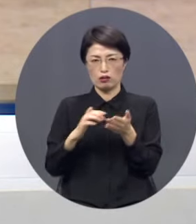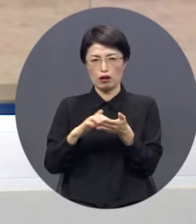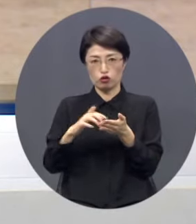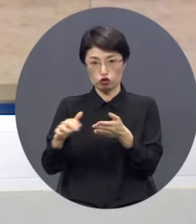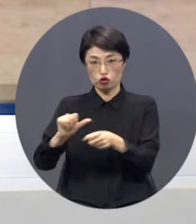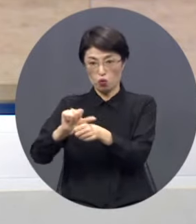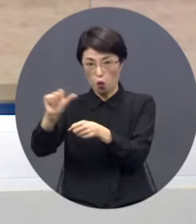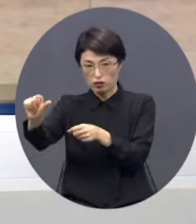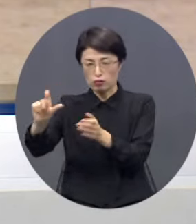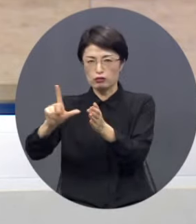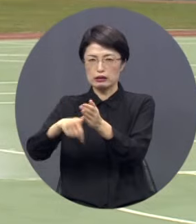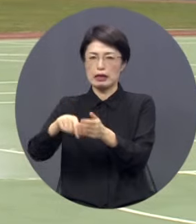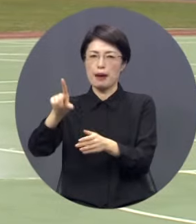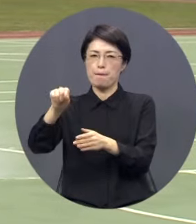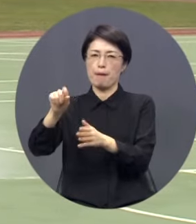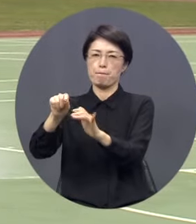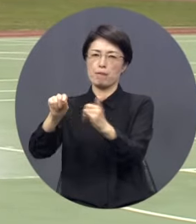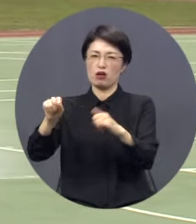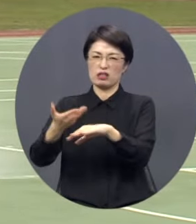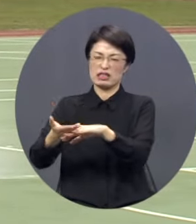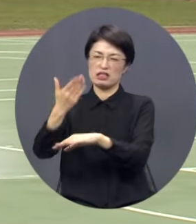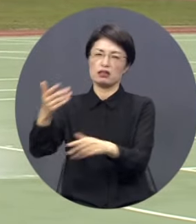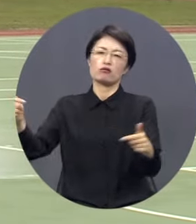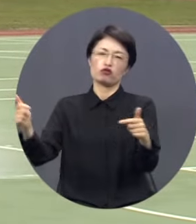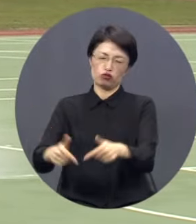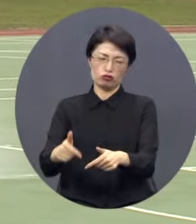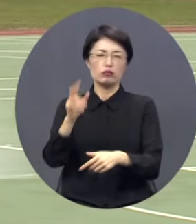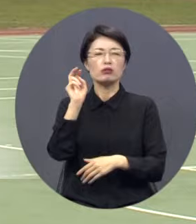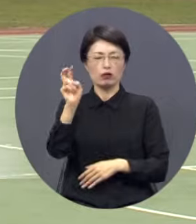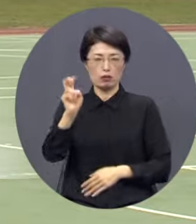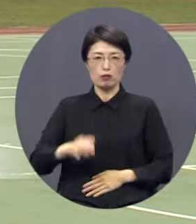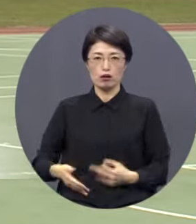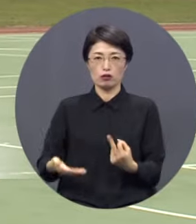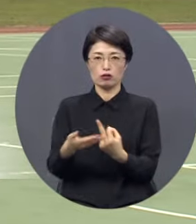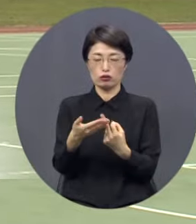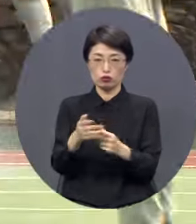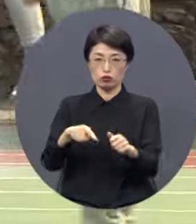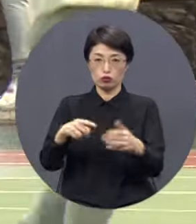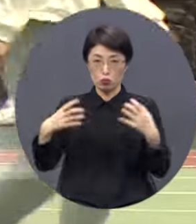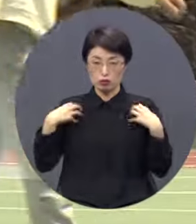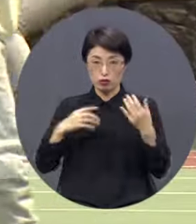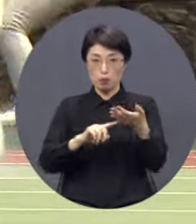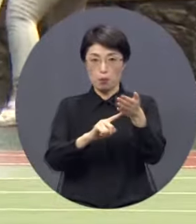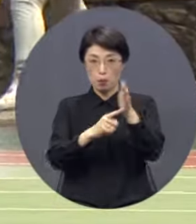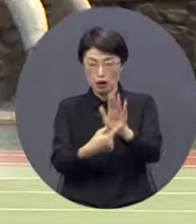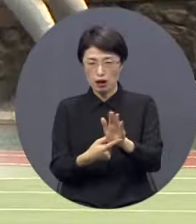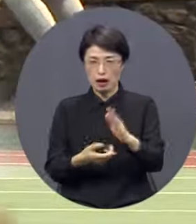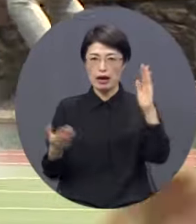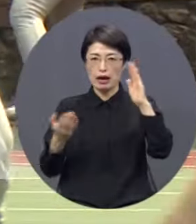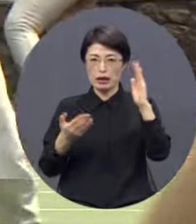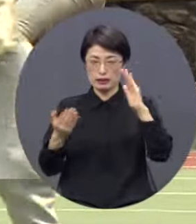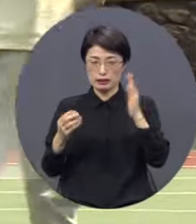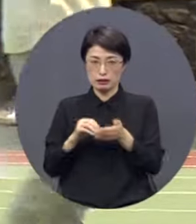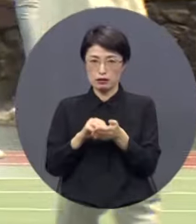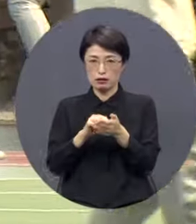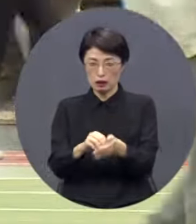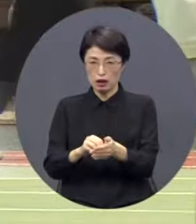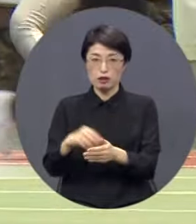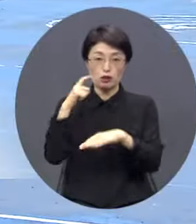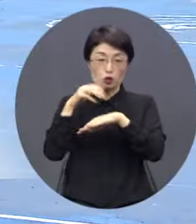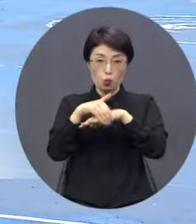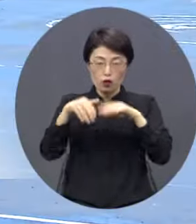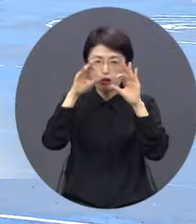뒤에는 1만 명 넘게 줄어들 전망입니다. 제주도 교육청이 발표한 중기 학생 배치 계획을 보면